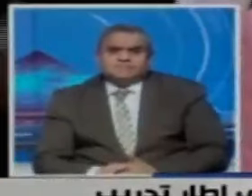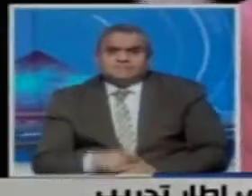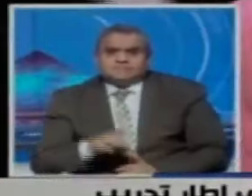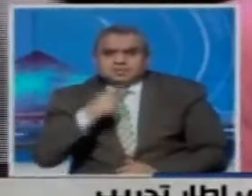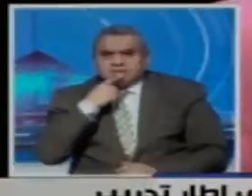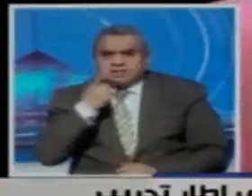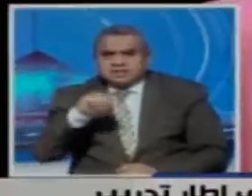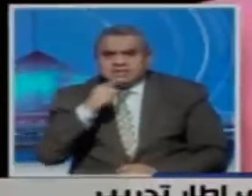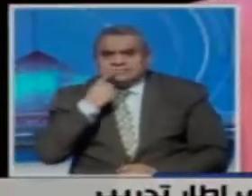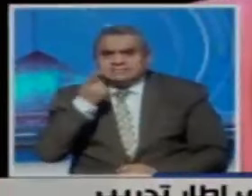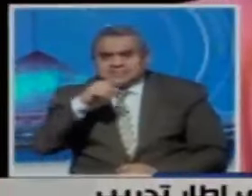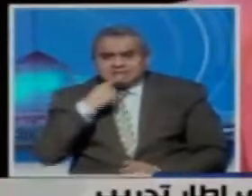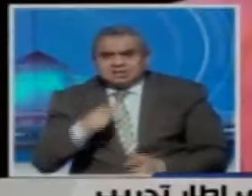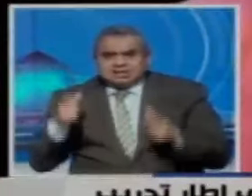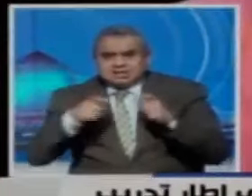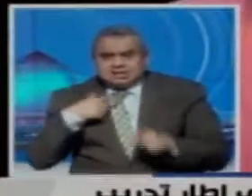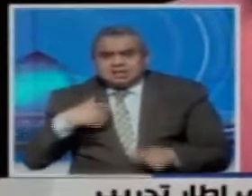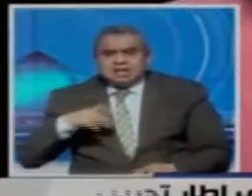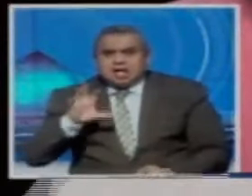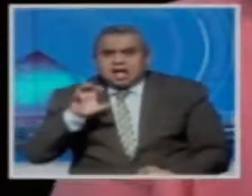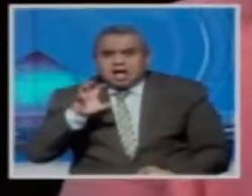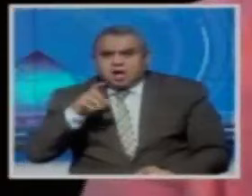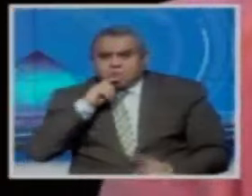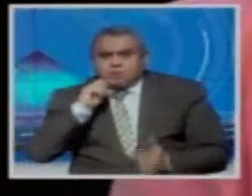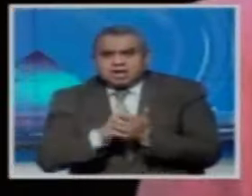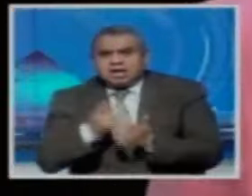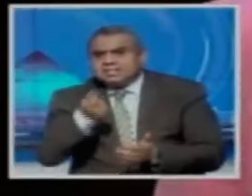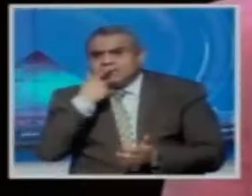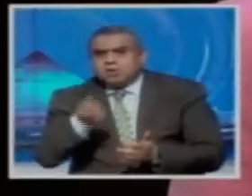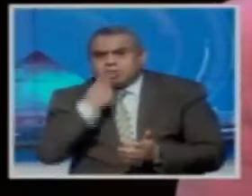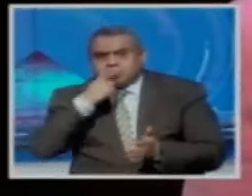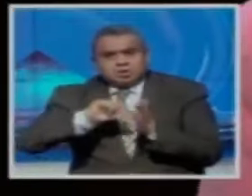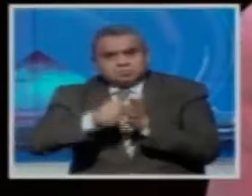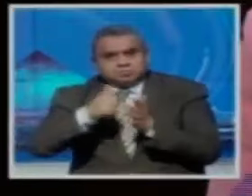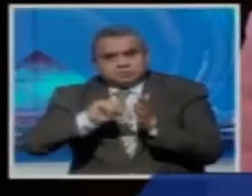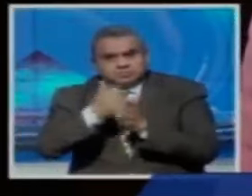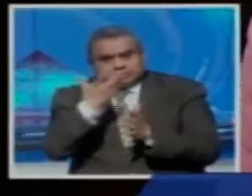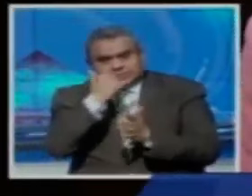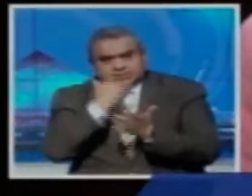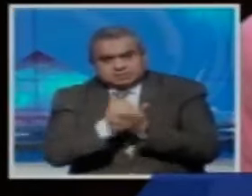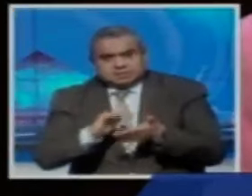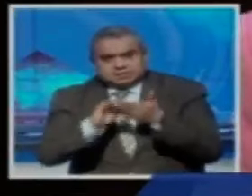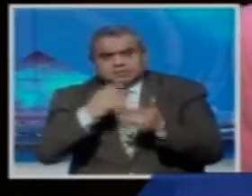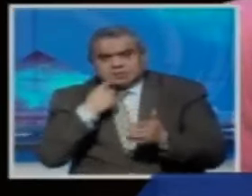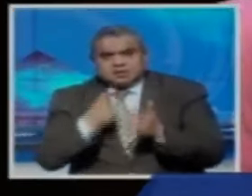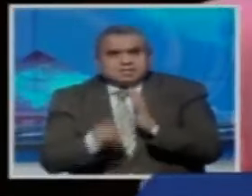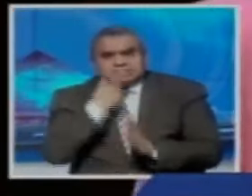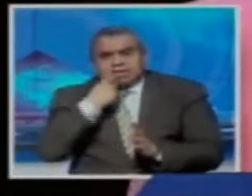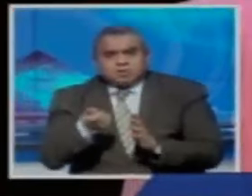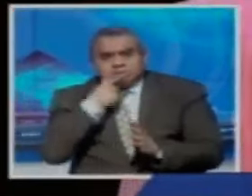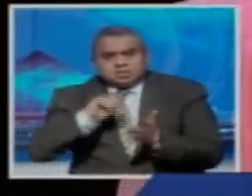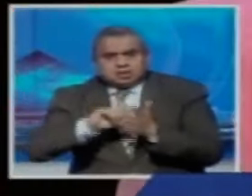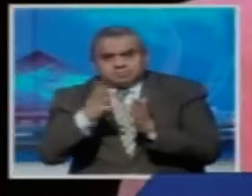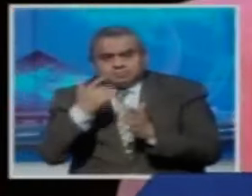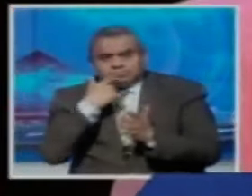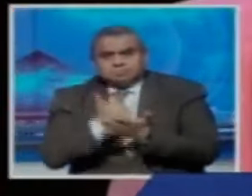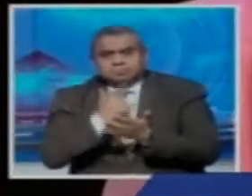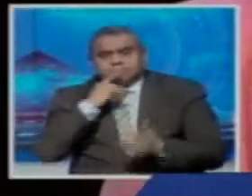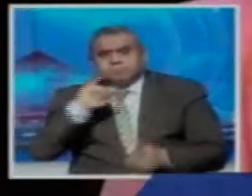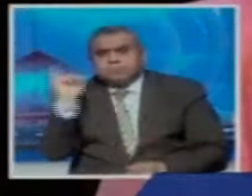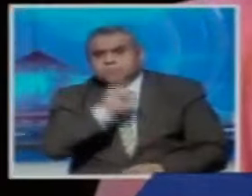في جديد، خاصة بقى في الأورام دايما في أنواع علاج جديد، في طرق تشخيص جديدة، فده يهمنا جدا إن